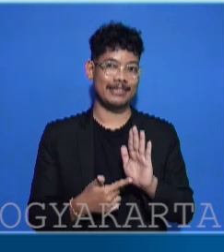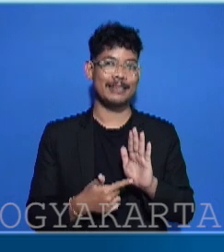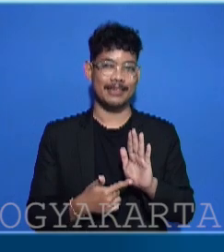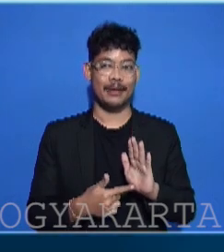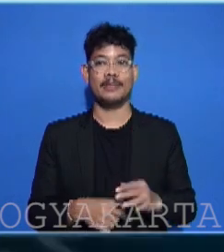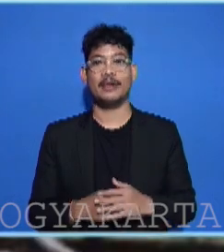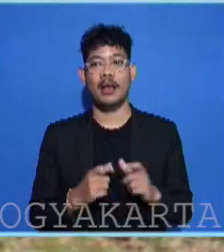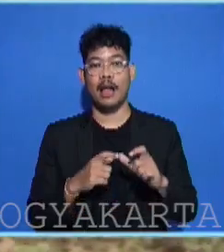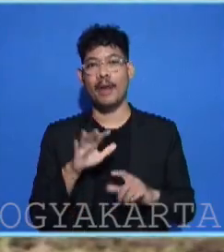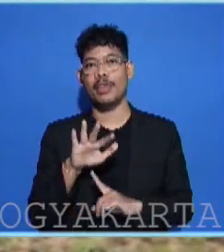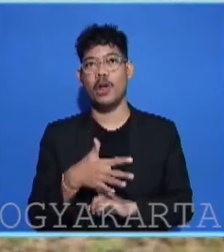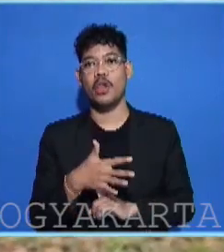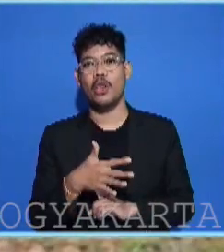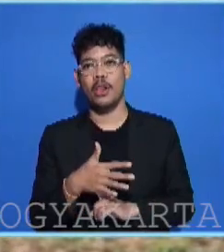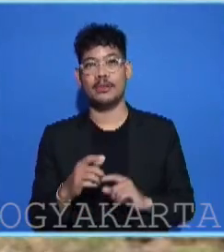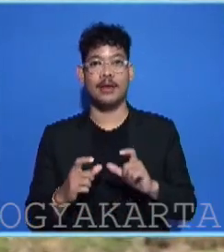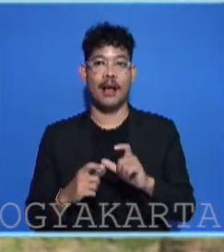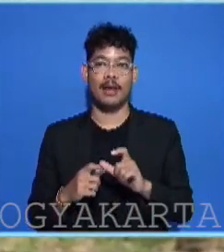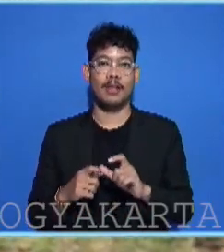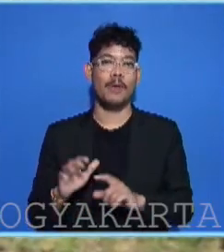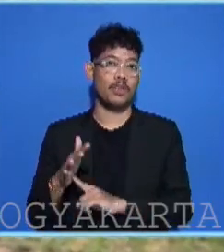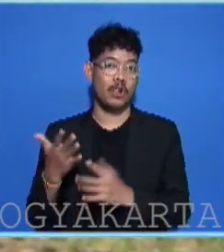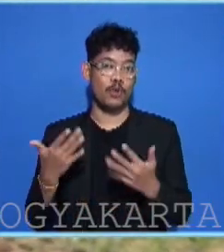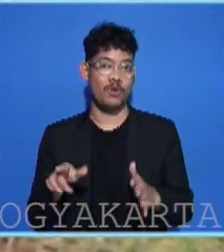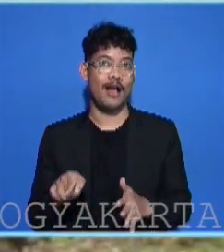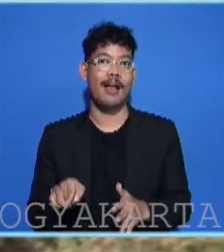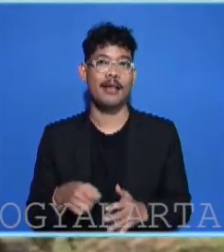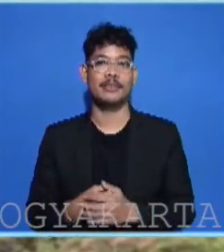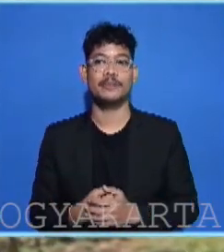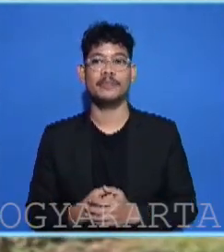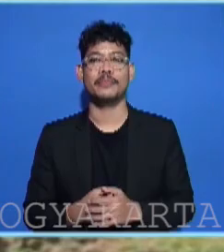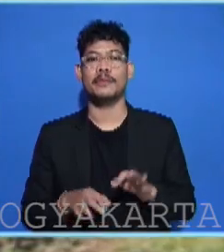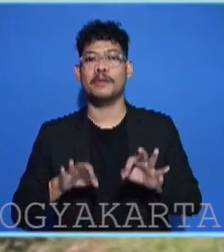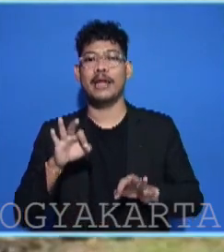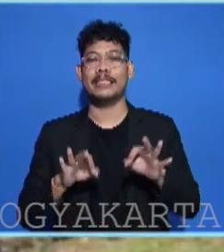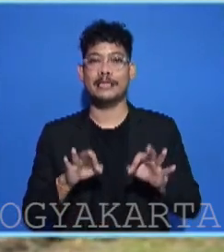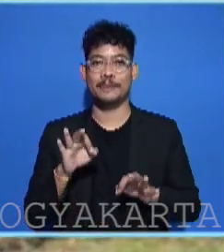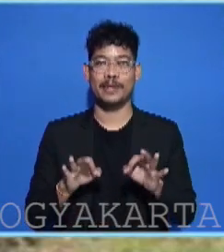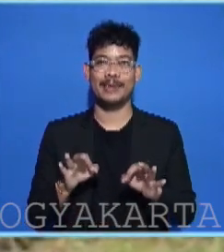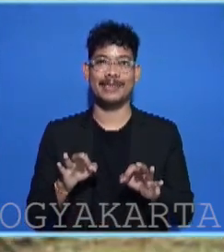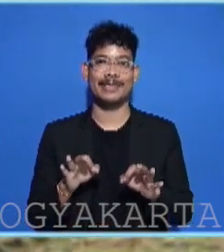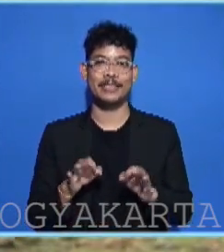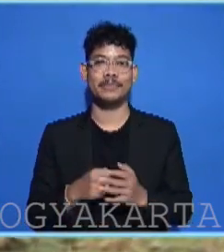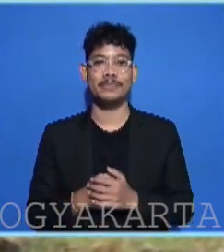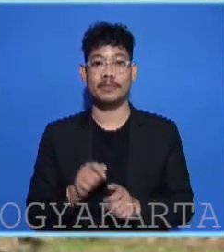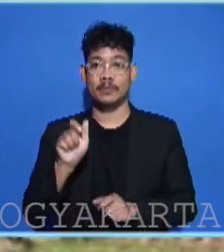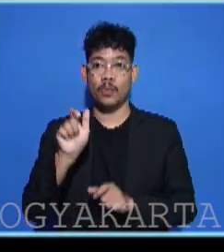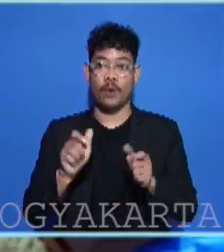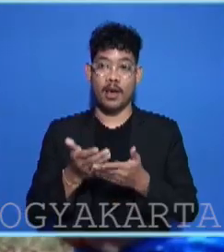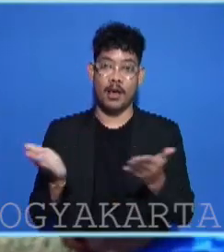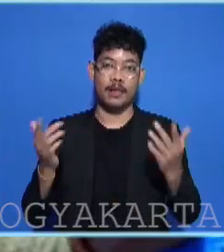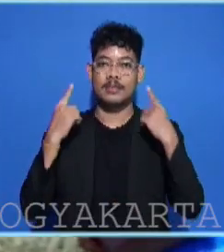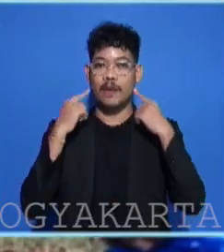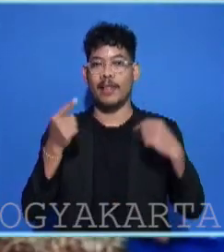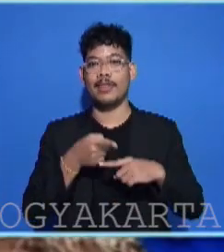Kretek maupun Sane. Senior Manager Niaga dan Manajemen Pelanggan PLN Unit Induk Distribusi Jawa Tengah dan DIY, Ari